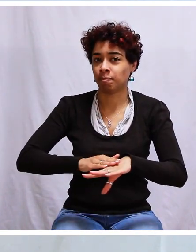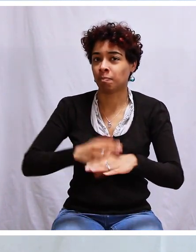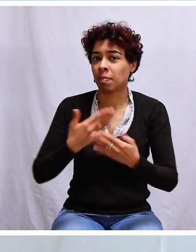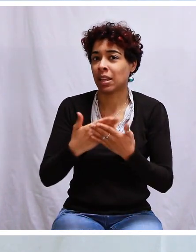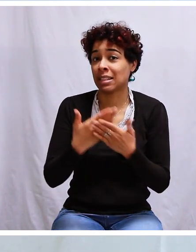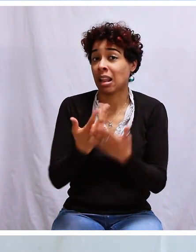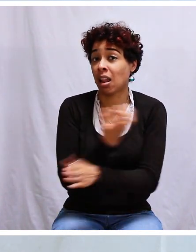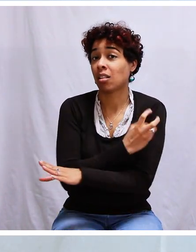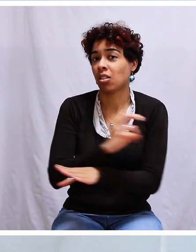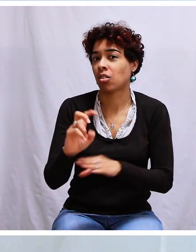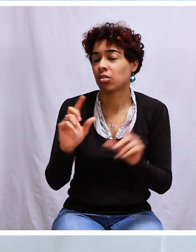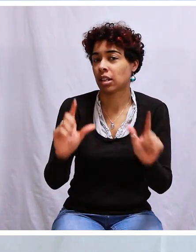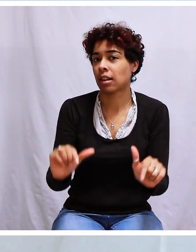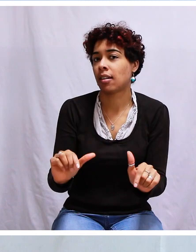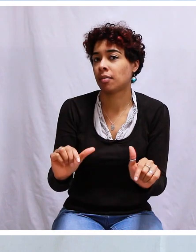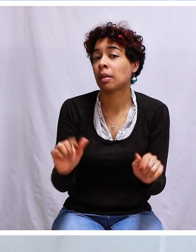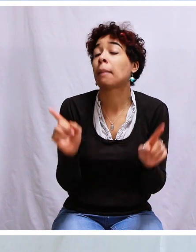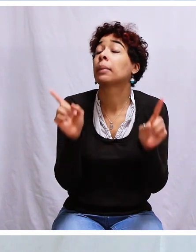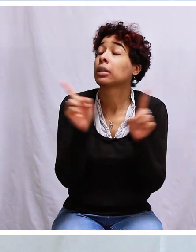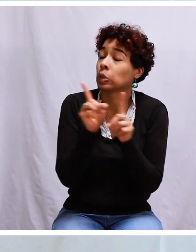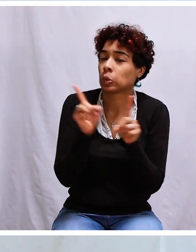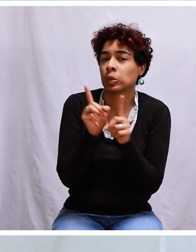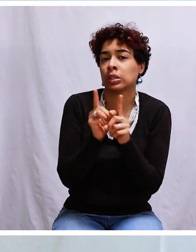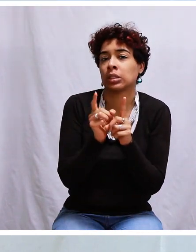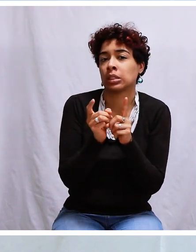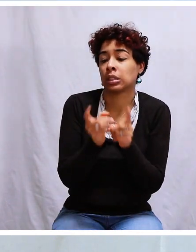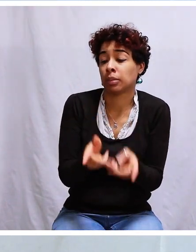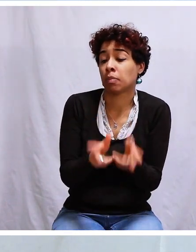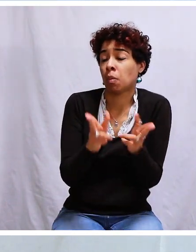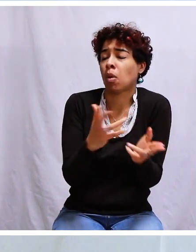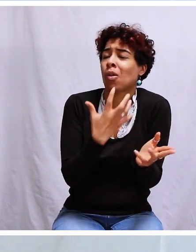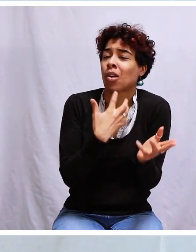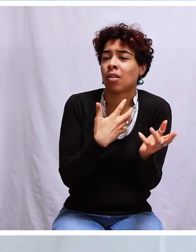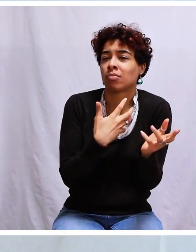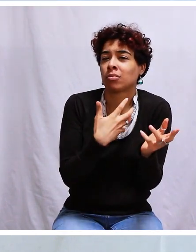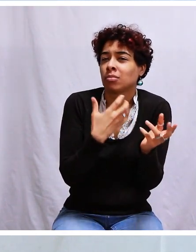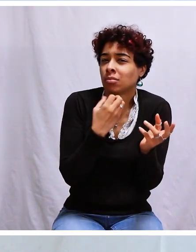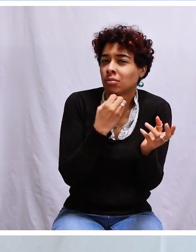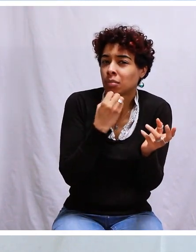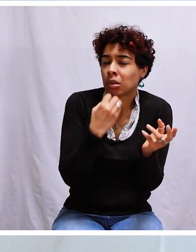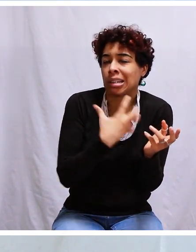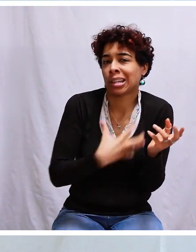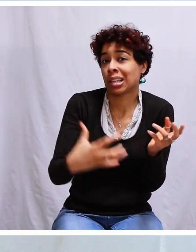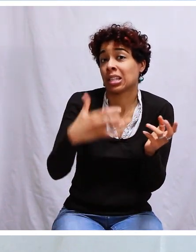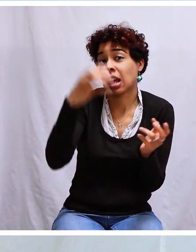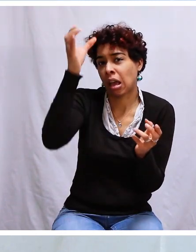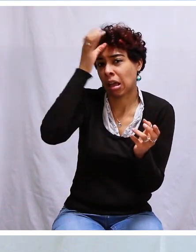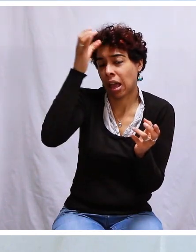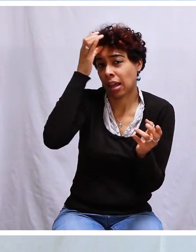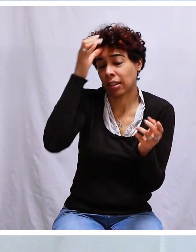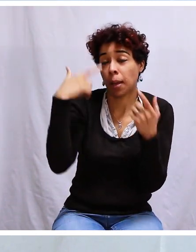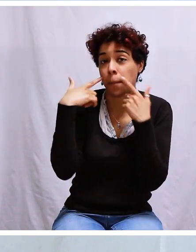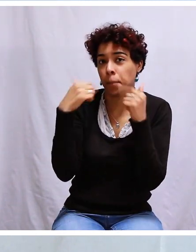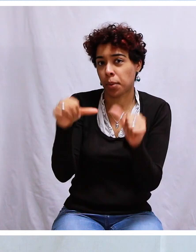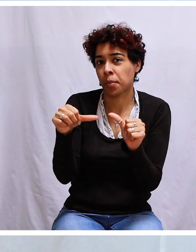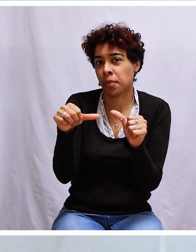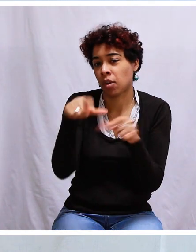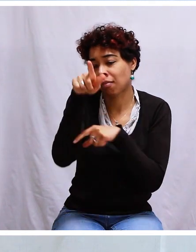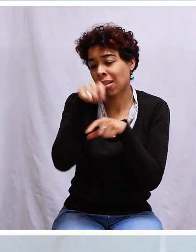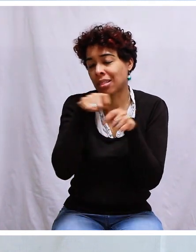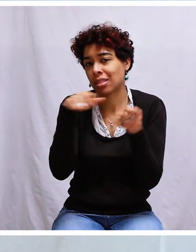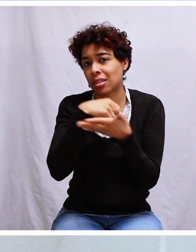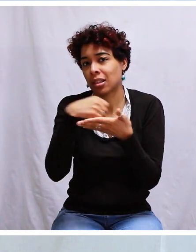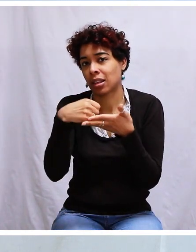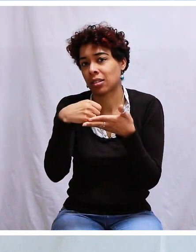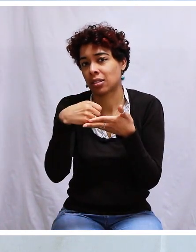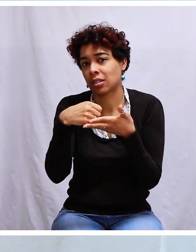on est en grand danger, mais c'est aussi dans ces moments de prospérité que notre vrai caractère, notre vrai attachement est testé. C'est pas au